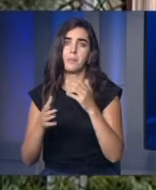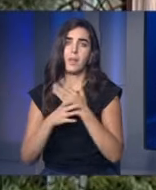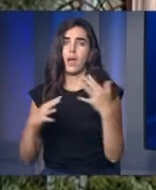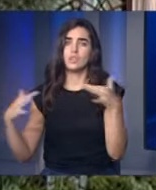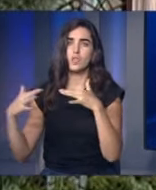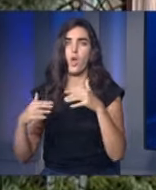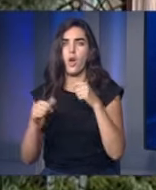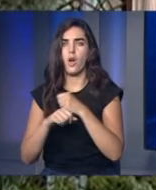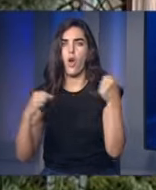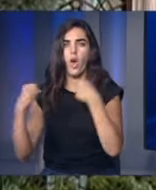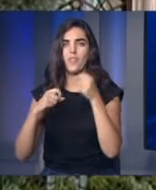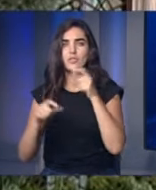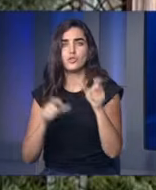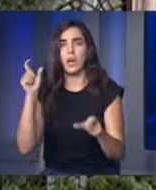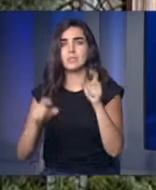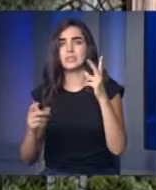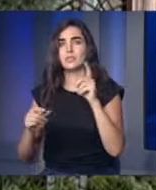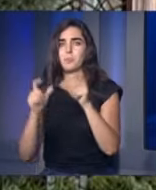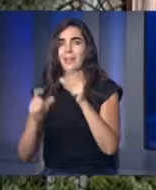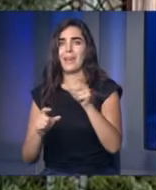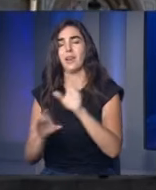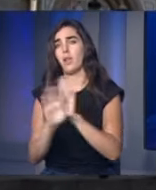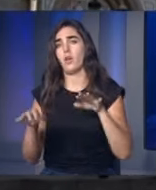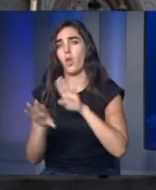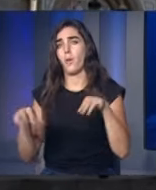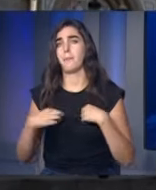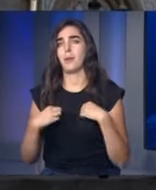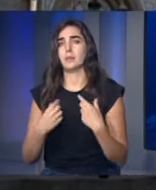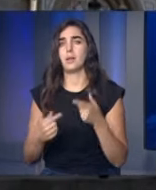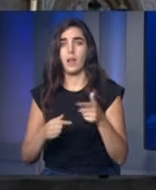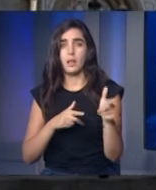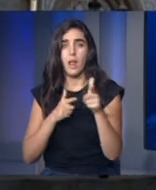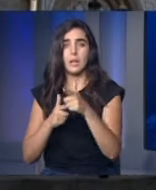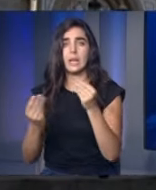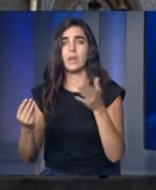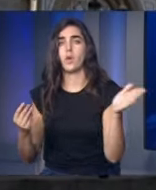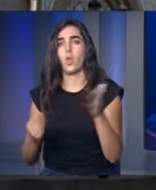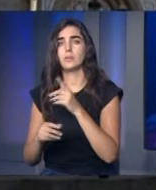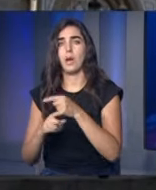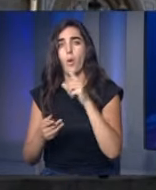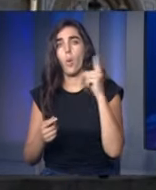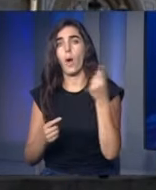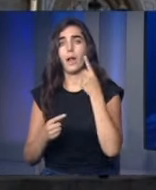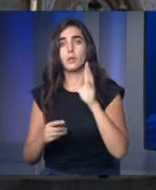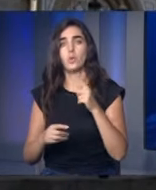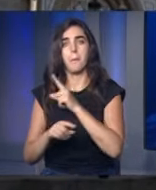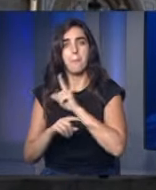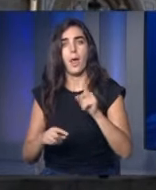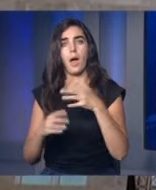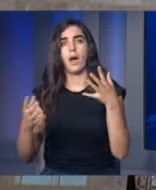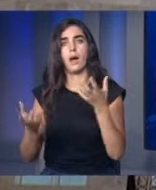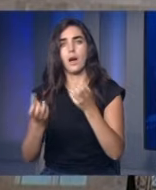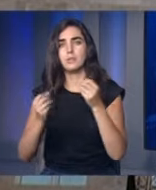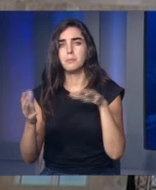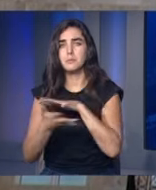بالأمس بإدانة كل أشكال العنف ضد المدنيين، وأن وقفاً مستداماً لإطلاق النار على كل الجبهات هو الحل الوحيد الممكن